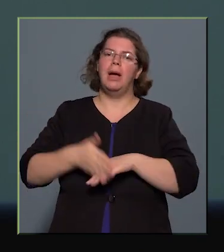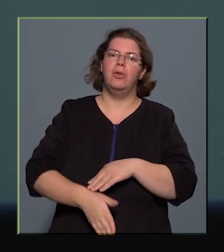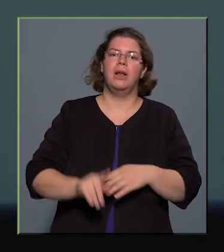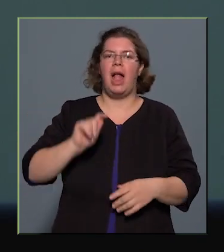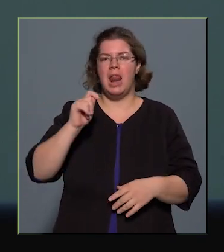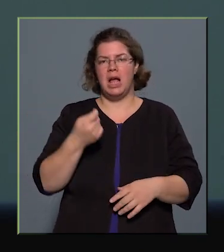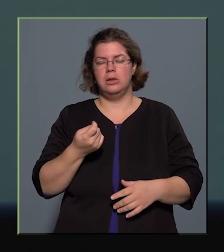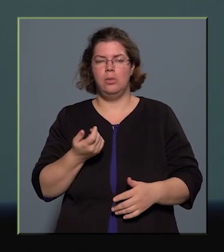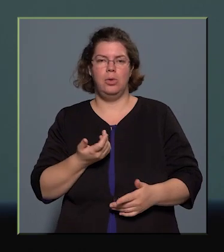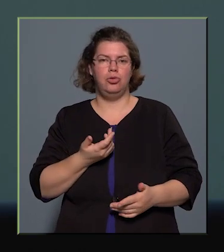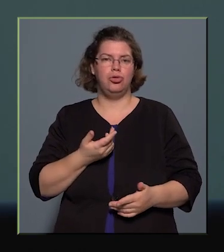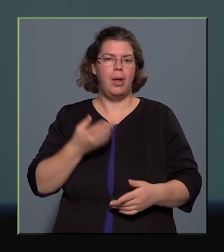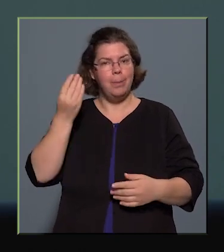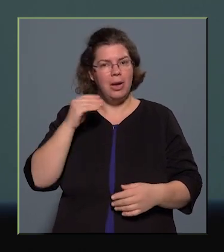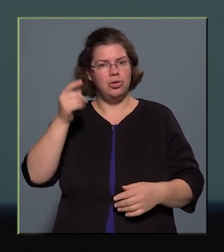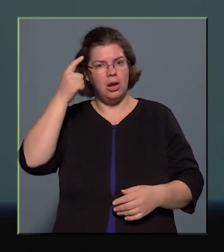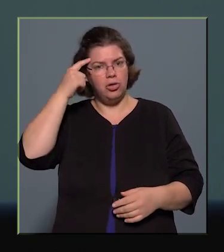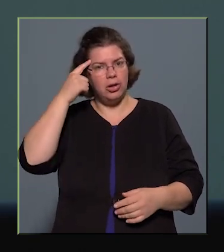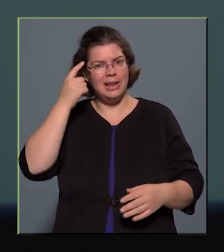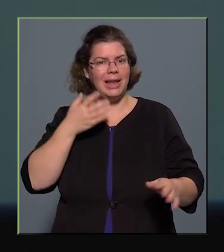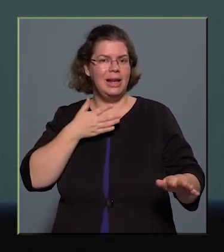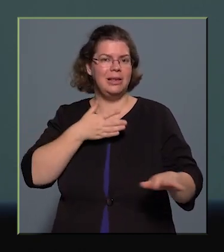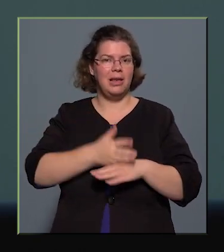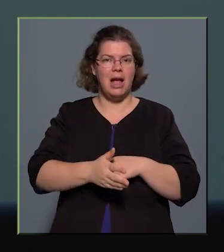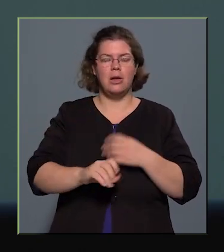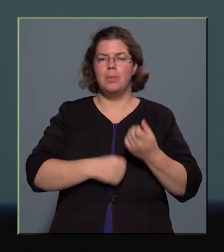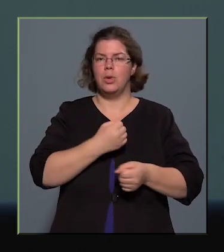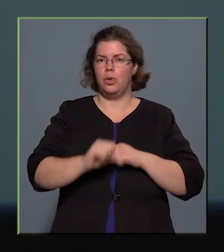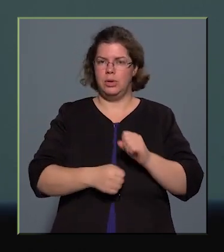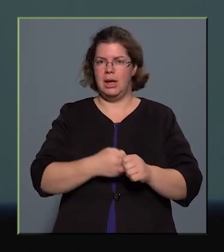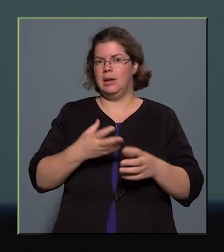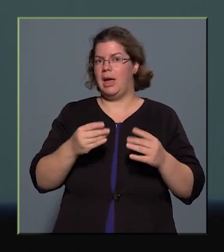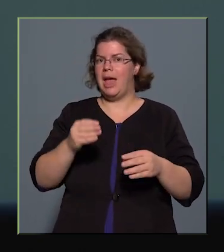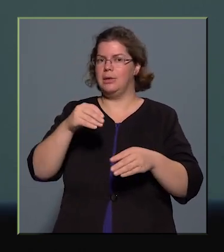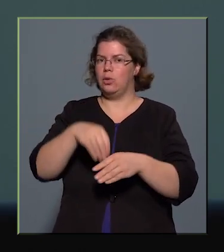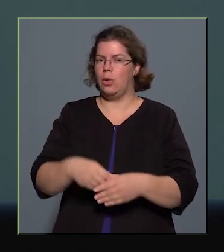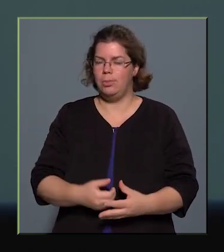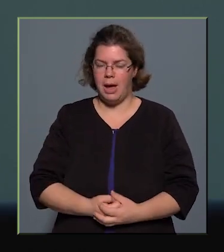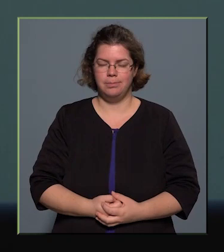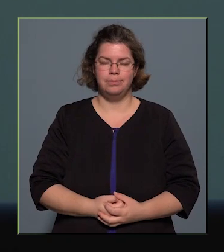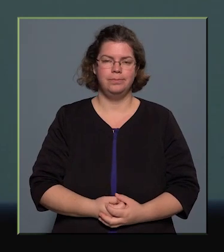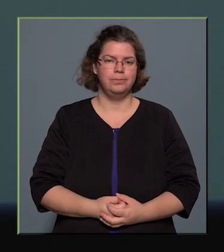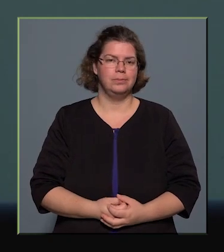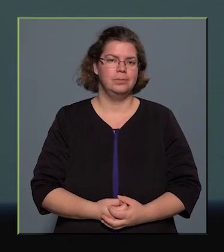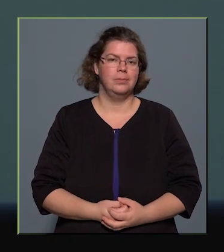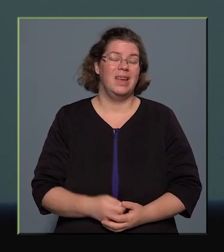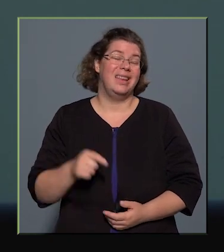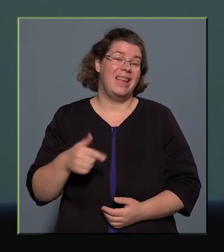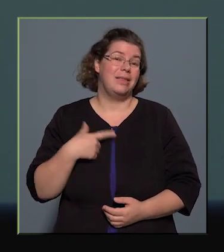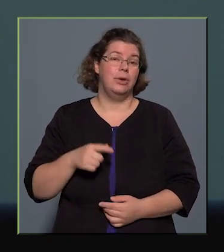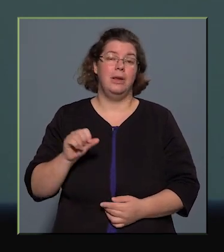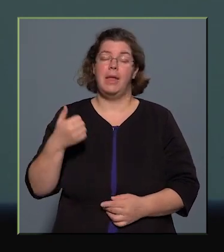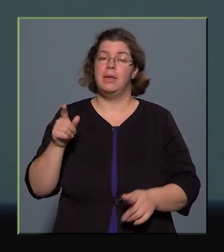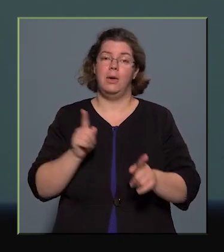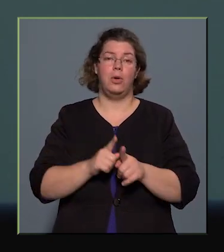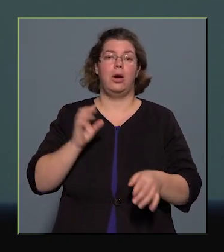elektromos, a mesterséges intelligencia által működtetett eszközökbe. Úgyhogy ez volt az egyik olyan